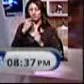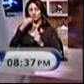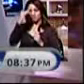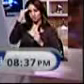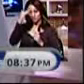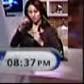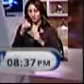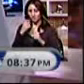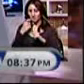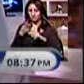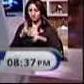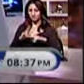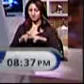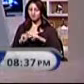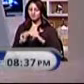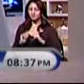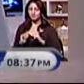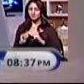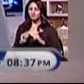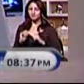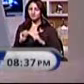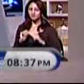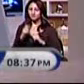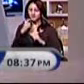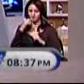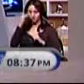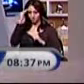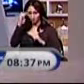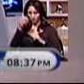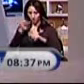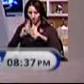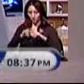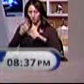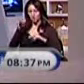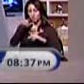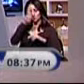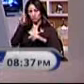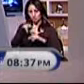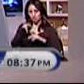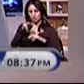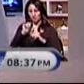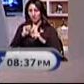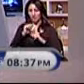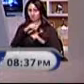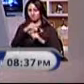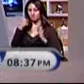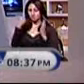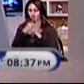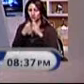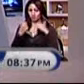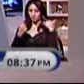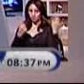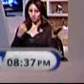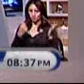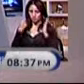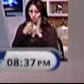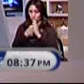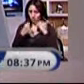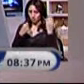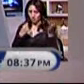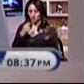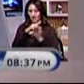على المقدمة، متشكر جدا. دايما تستحق كل تقدير. خليني أسألك أولا، يعني شعورك إيه بالتكريم اللي حصل في مركز إعداد القادة،